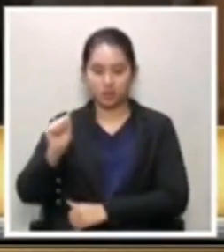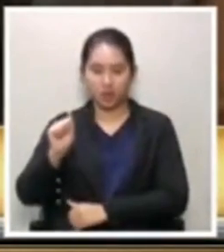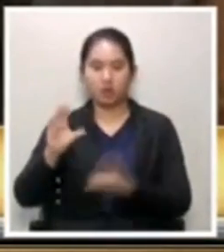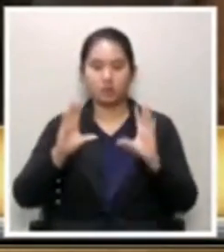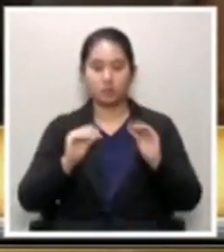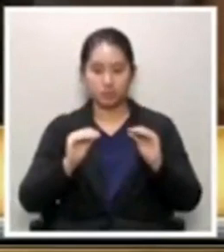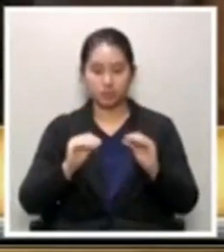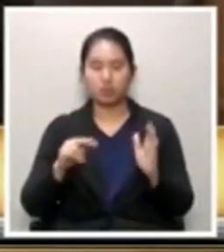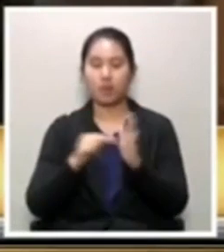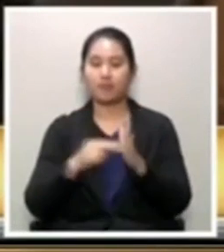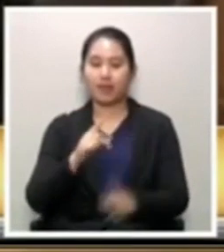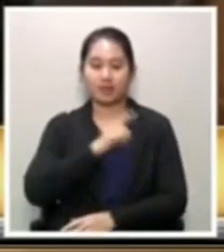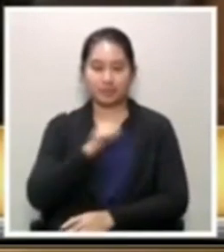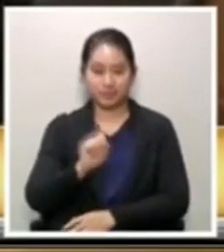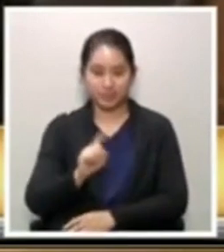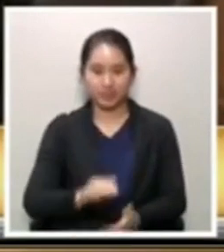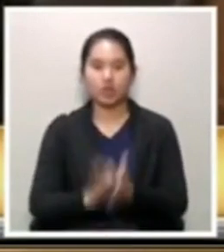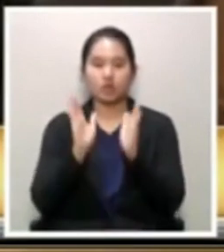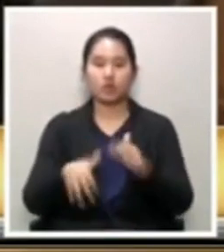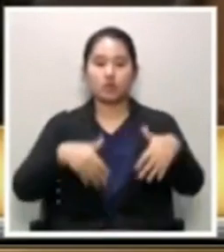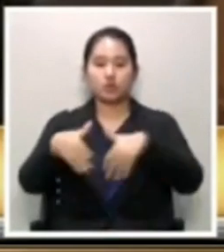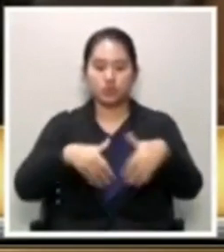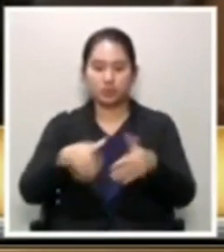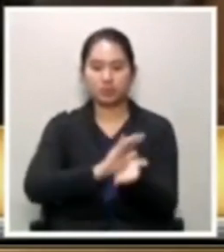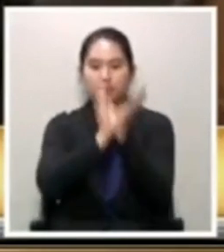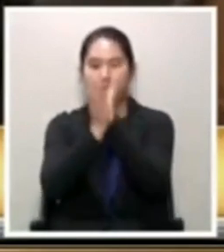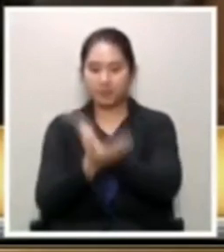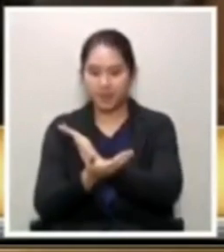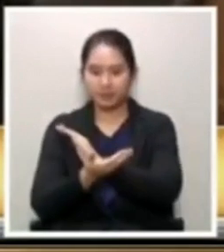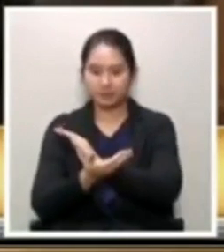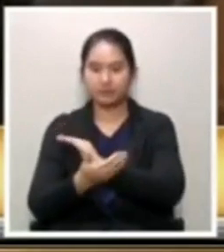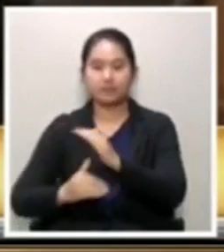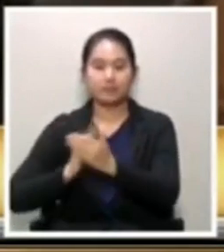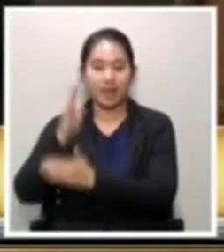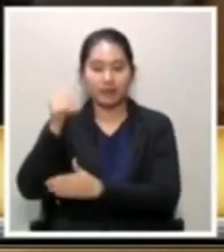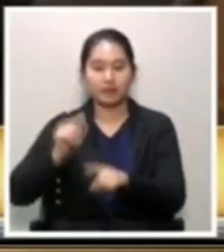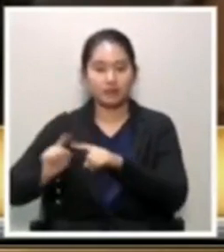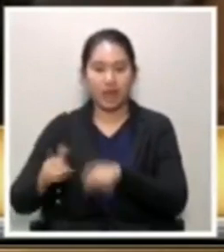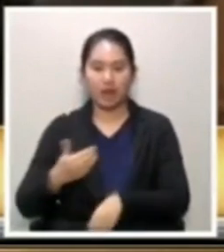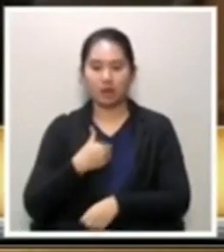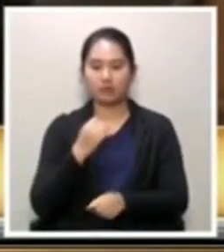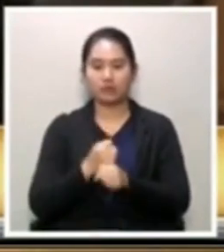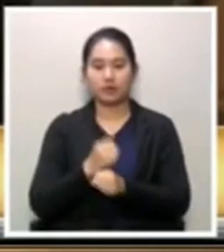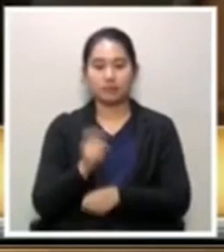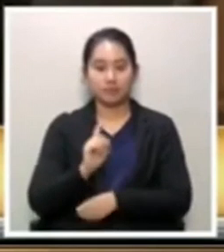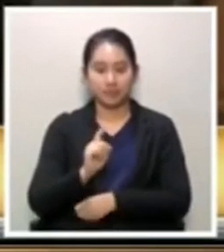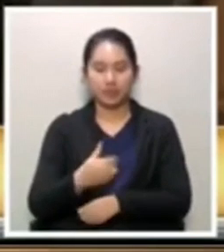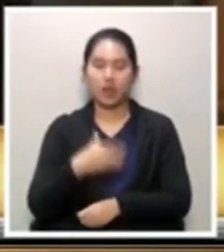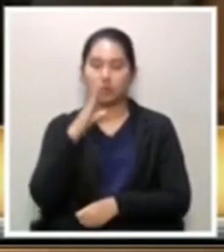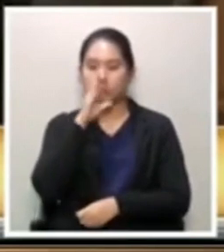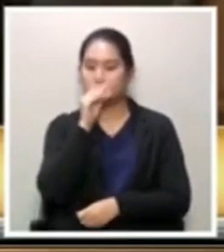กิจในการนำมติมหาชนมาเปลี่ยนแปลงให้เกิดผลพวกเราทำอะไรอย่างอื่นไม่ได้ครับเรามีแต่ปาก